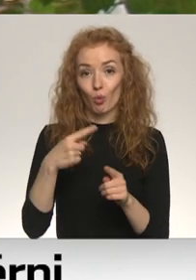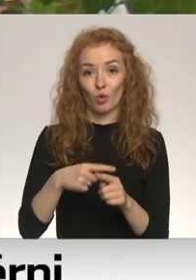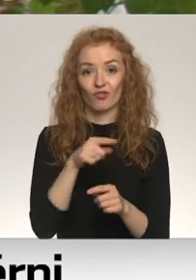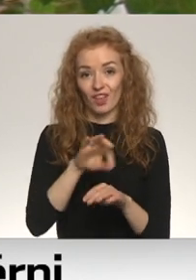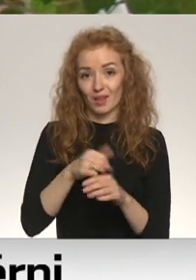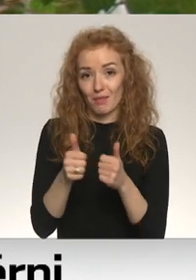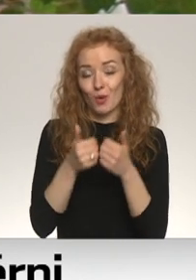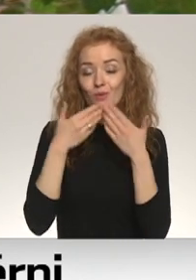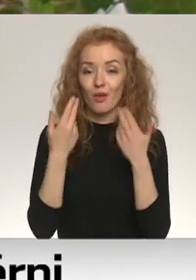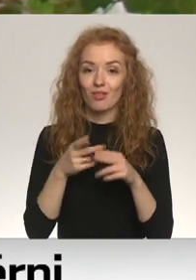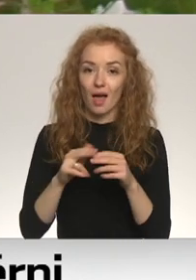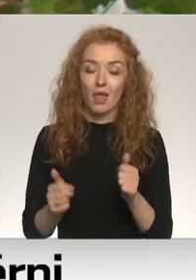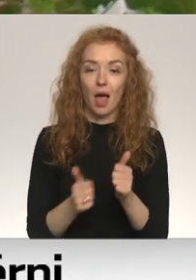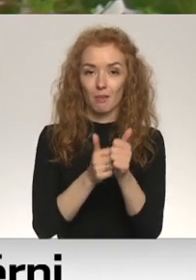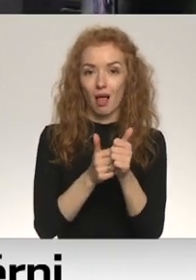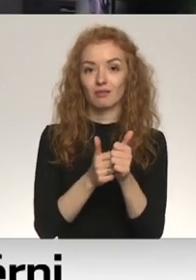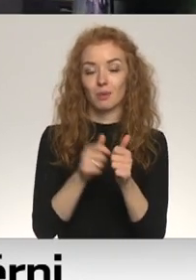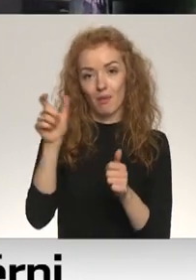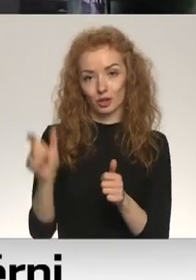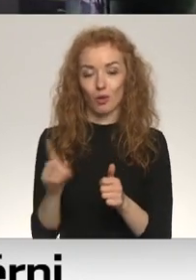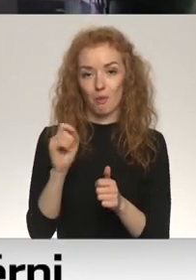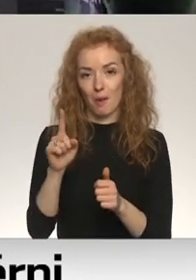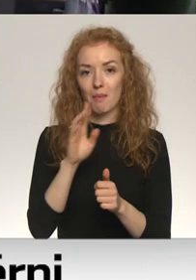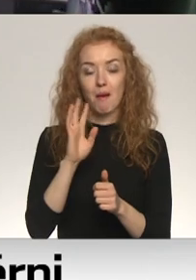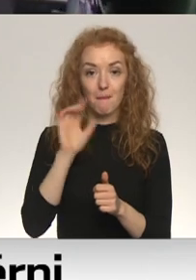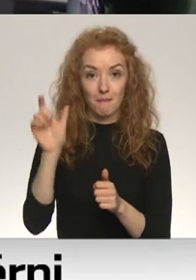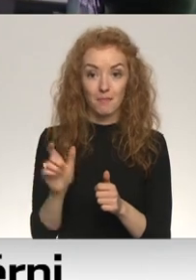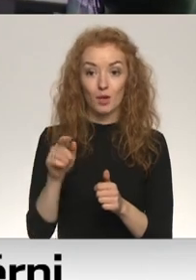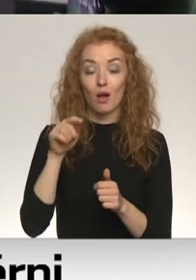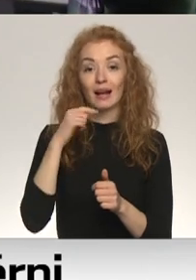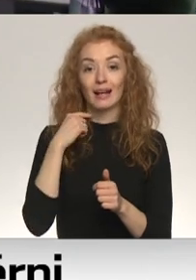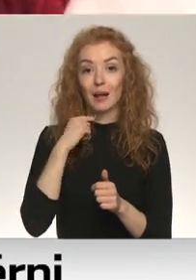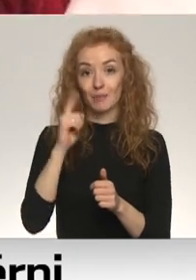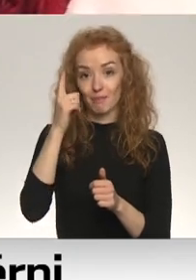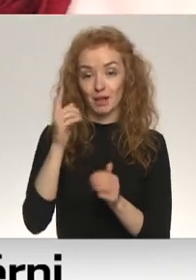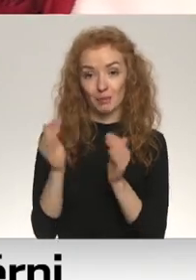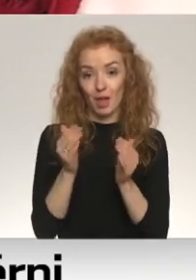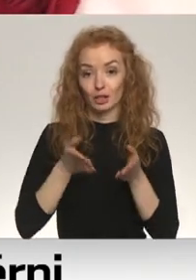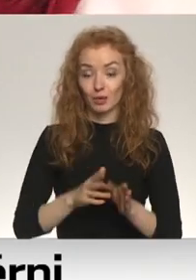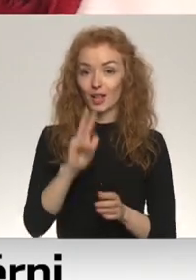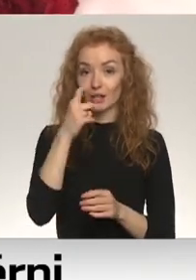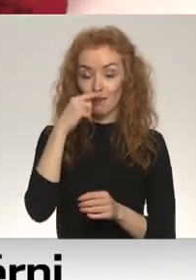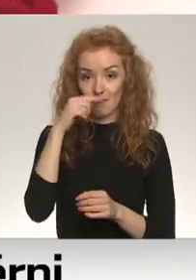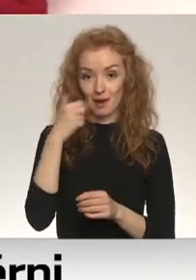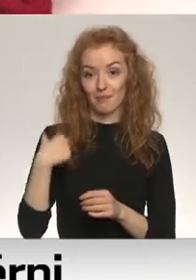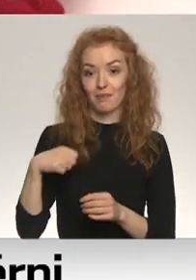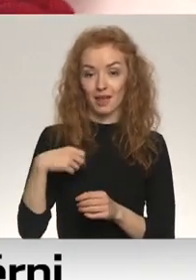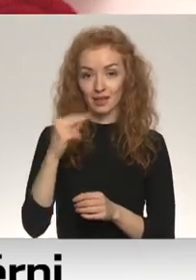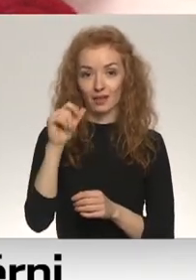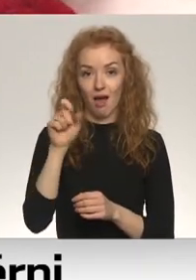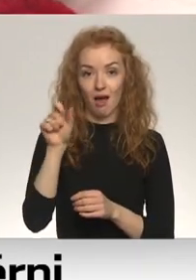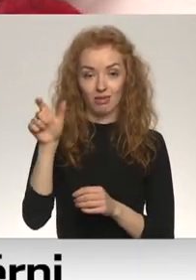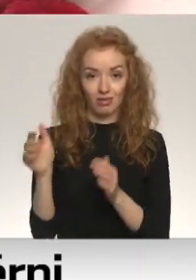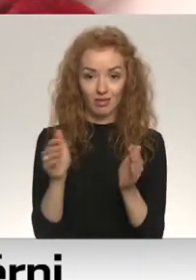šeit, tad mums tā atbalsta persona ir kā PEP mamma. Rīgā pirmais ukraiņu mazulītis piedzima jau 3. martā. Meitenīte vārdā